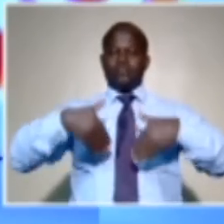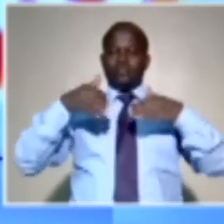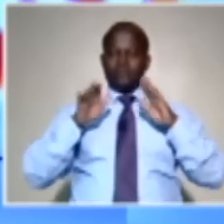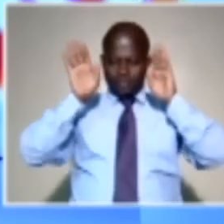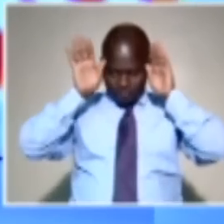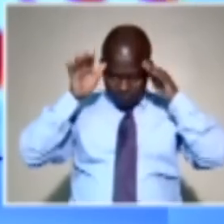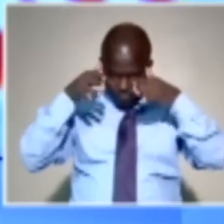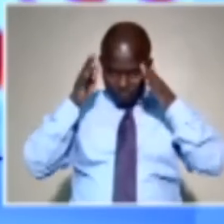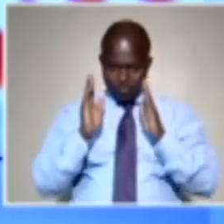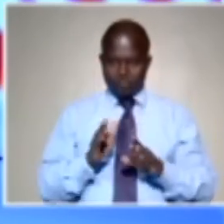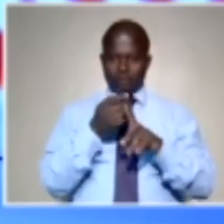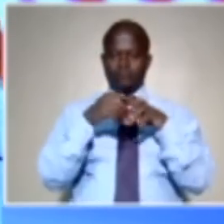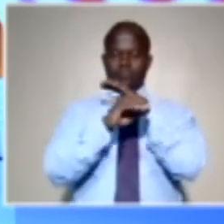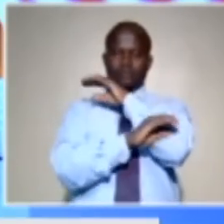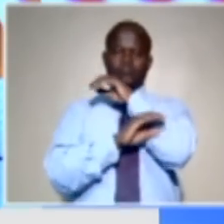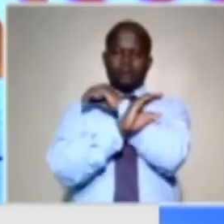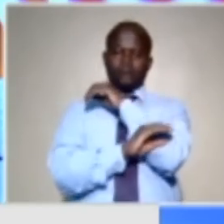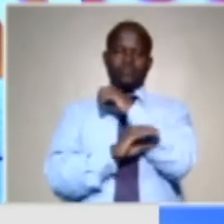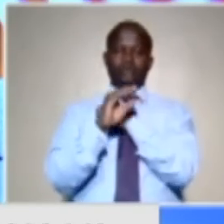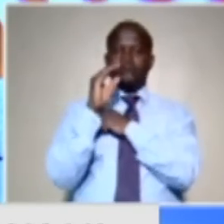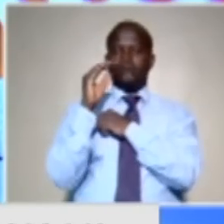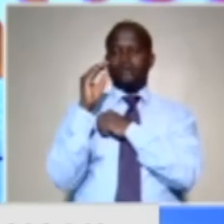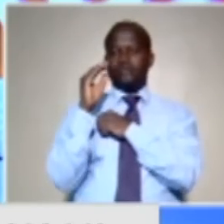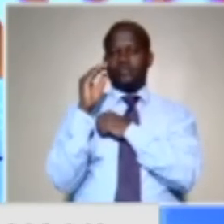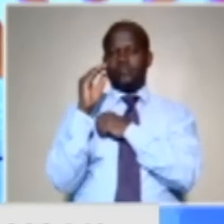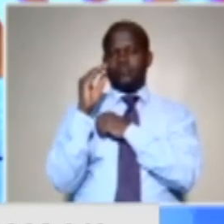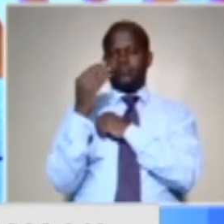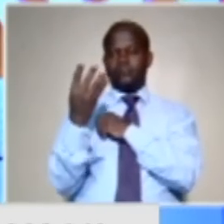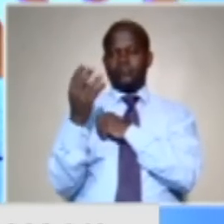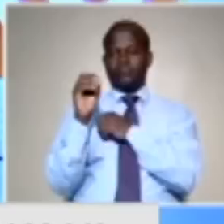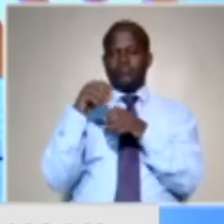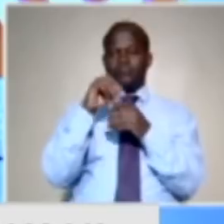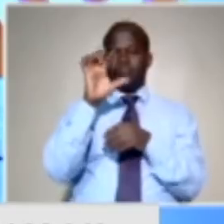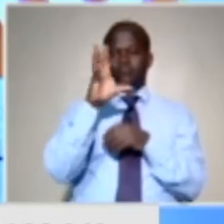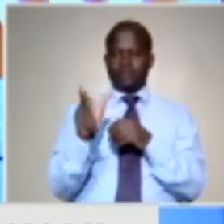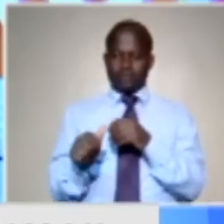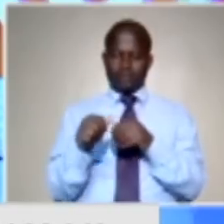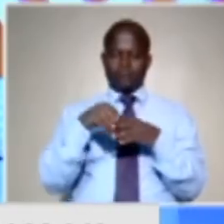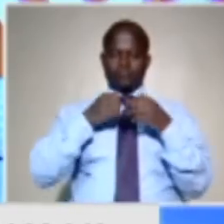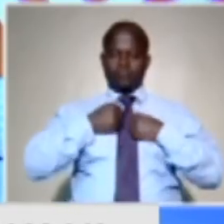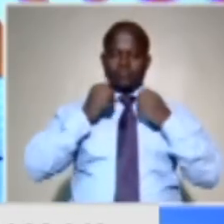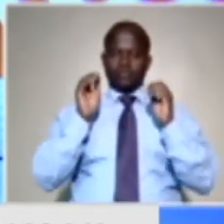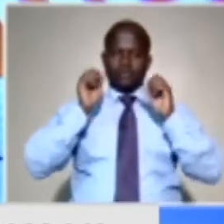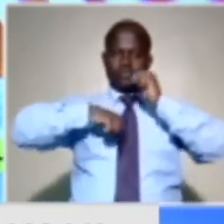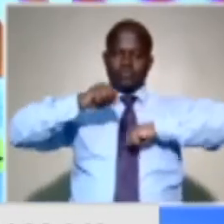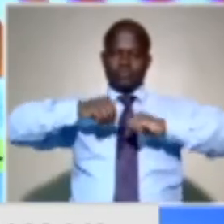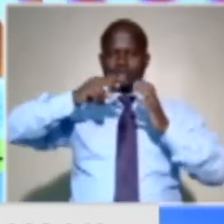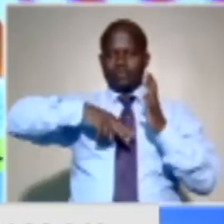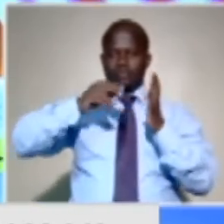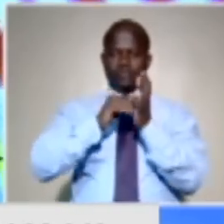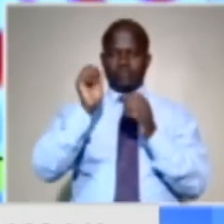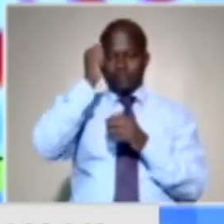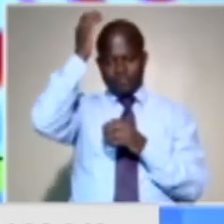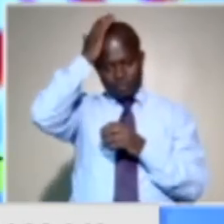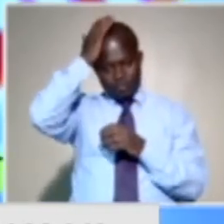rw'abayisilamu baturutse mu bihugu ijana na baturutse mu bihugu 40 bya Afrika bari mu Rwanda bari mu marushanwa yo gusoma no gufata mu